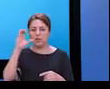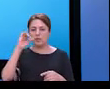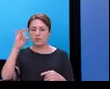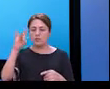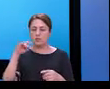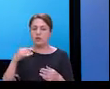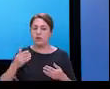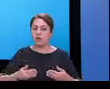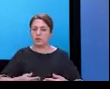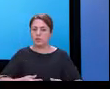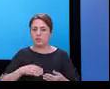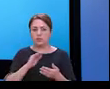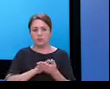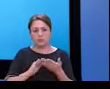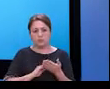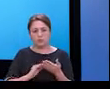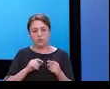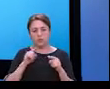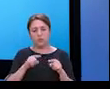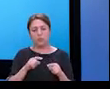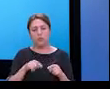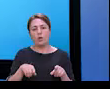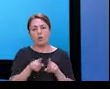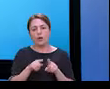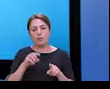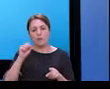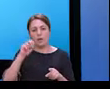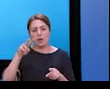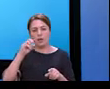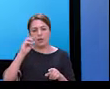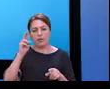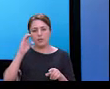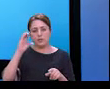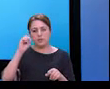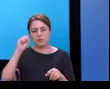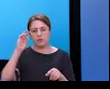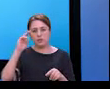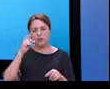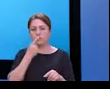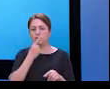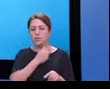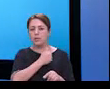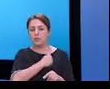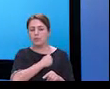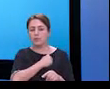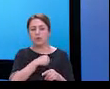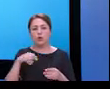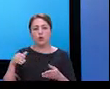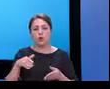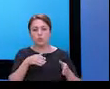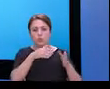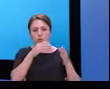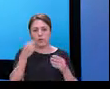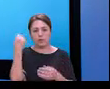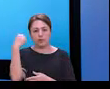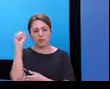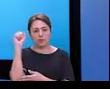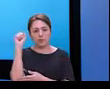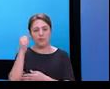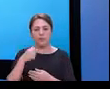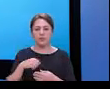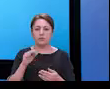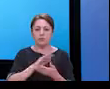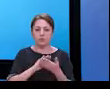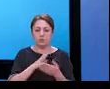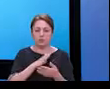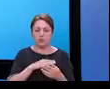тарихчилардан бири бўлиб, Александрнинг ҳарбий юришлари асарини ёзди ва бу ерда яна Орта Осия ҳақида,